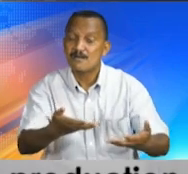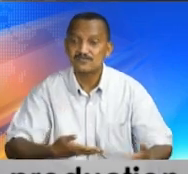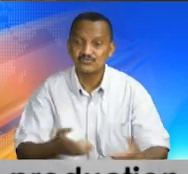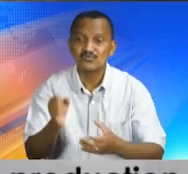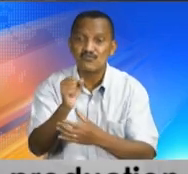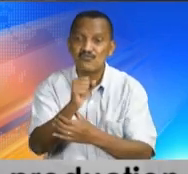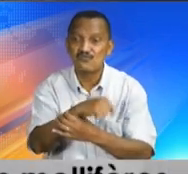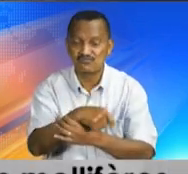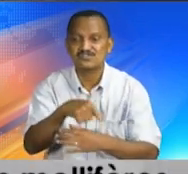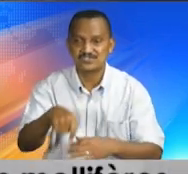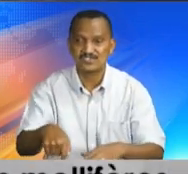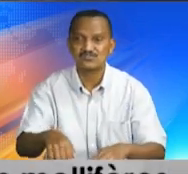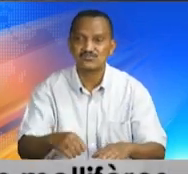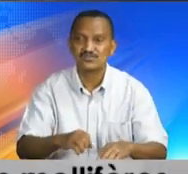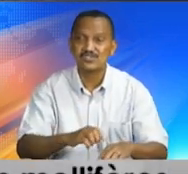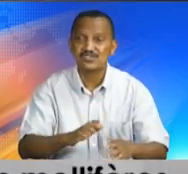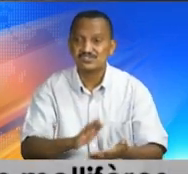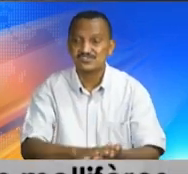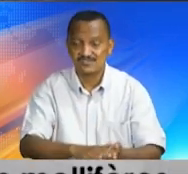nosy. Fiakarana an'ireo velaran-tany